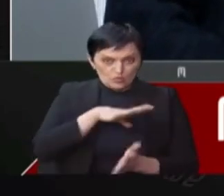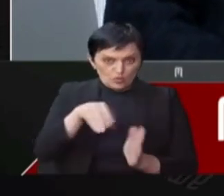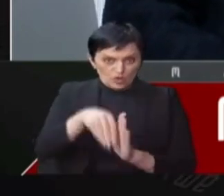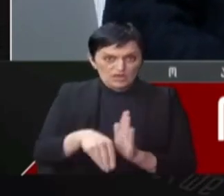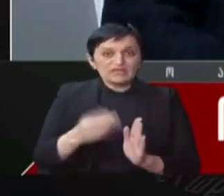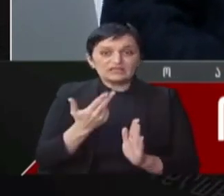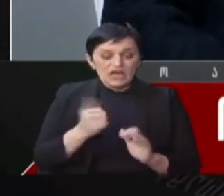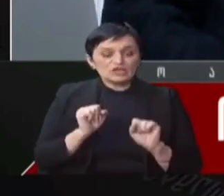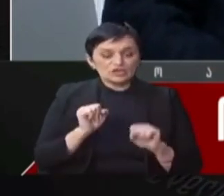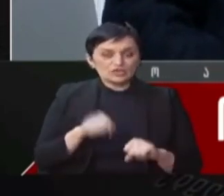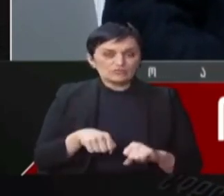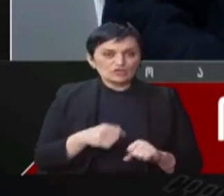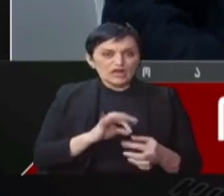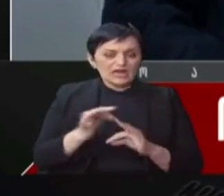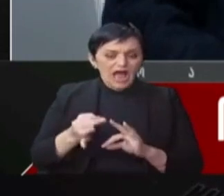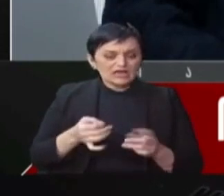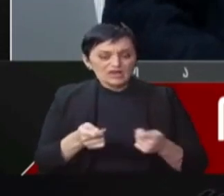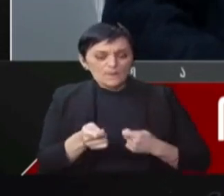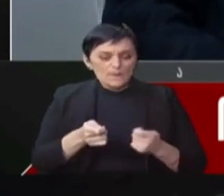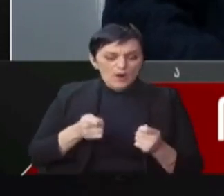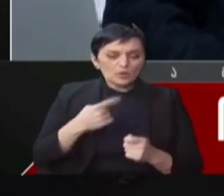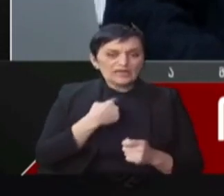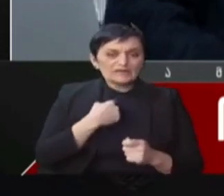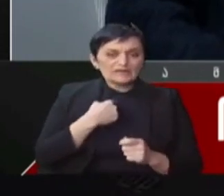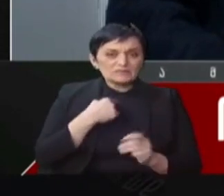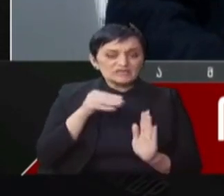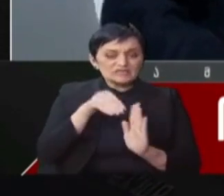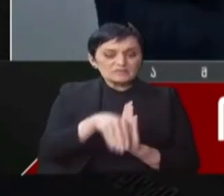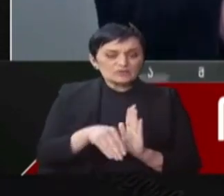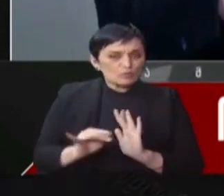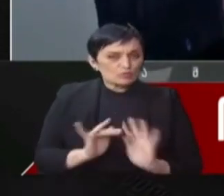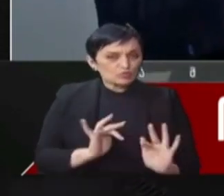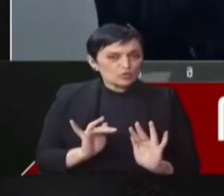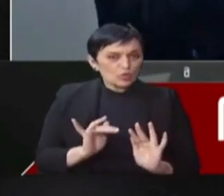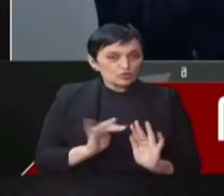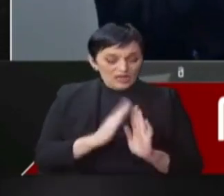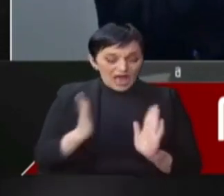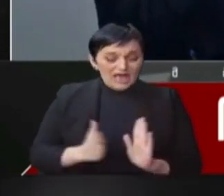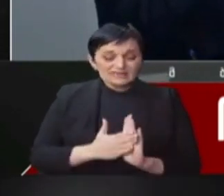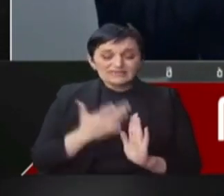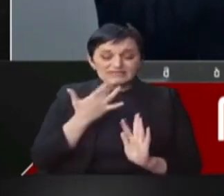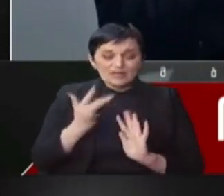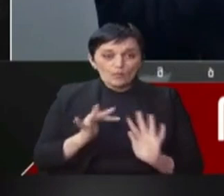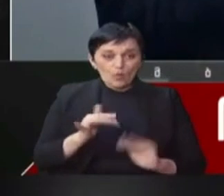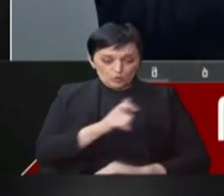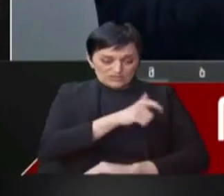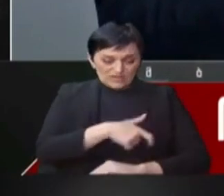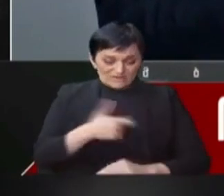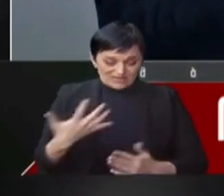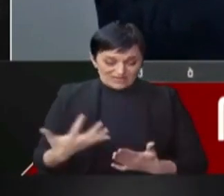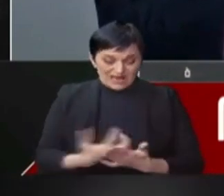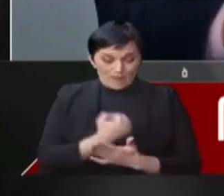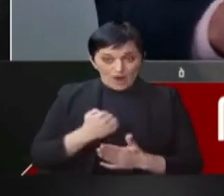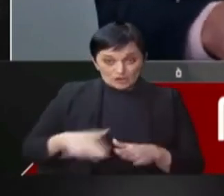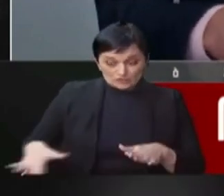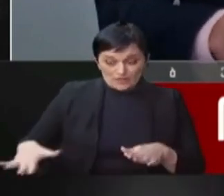შესაბამისად შესაძლებელი იყო გარკვეული მანიპულაციები ხმის მიცემის პროცესში. Ერთიანი ნაციონალური მოძრაობის წევრები, გამარჯვებული